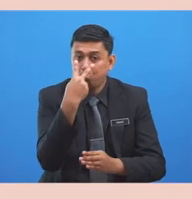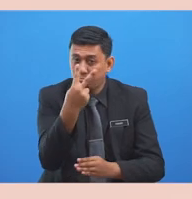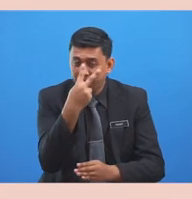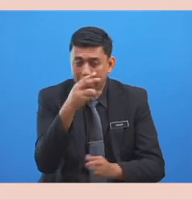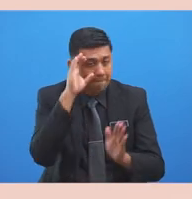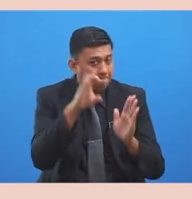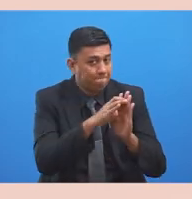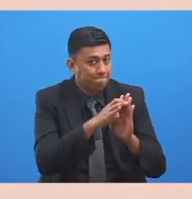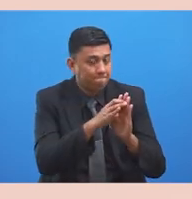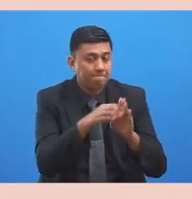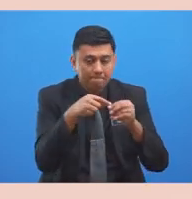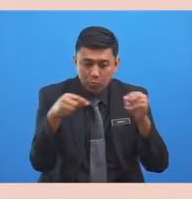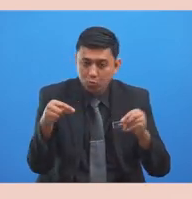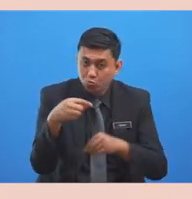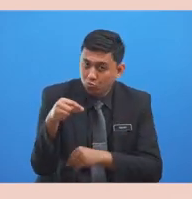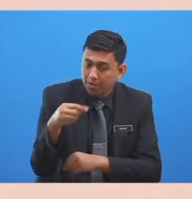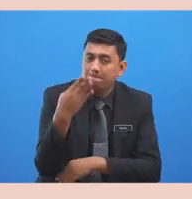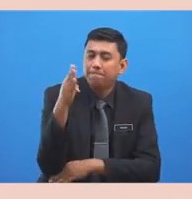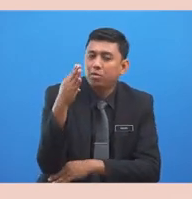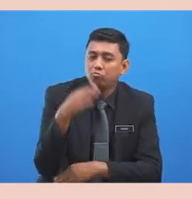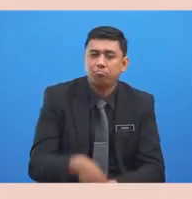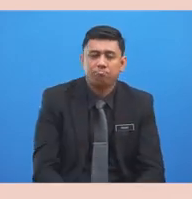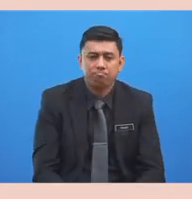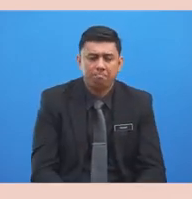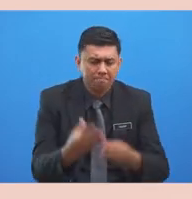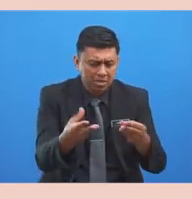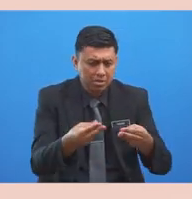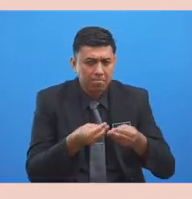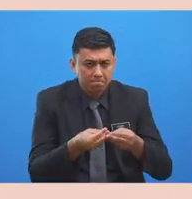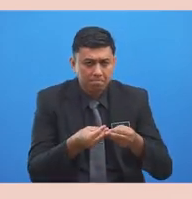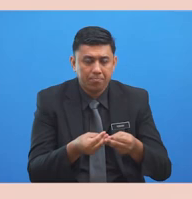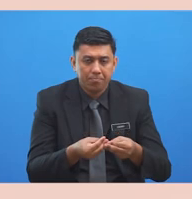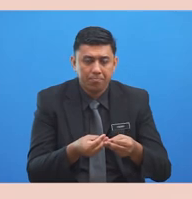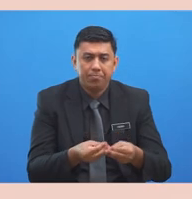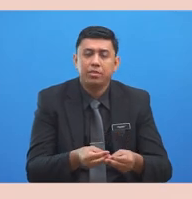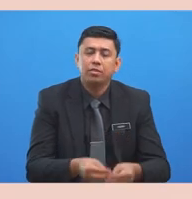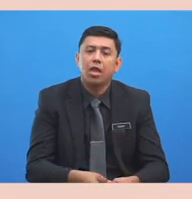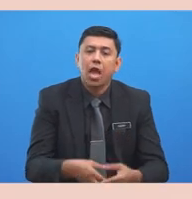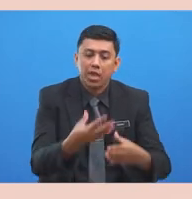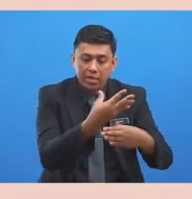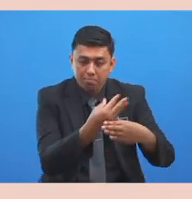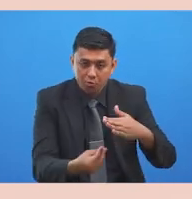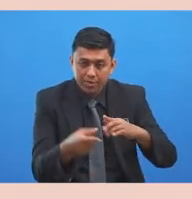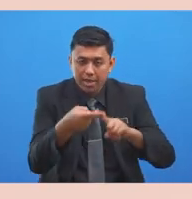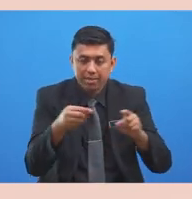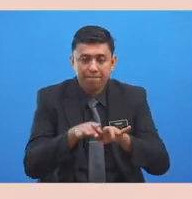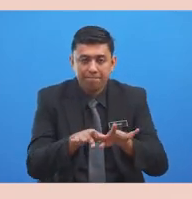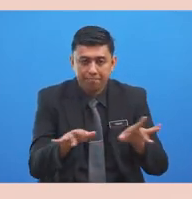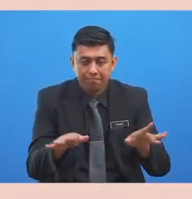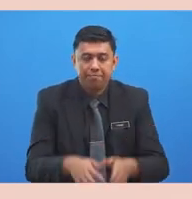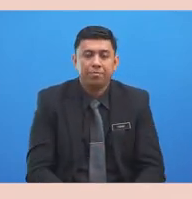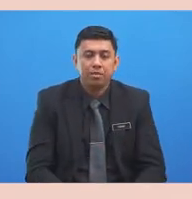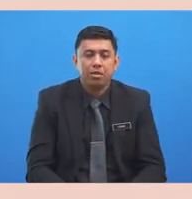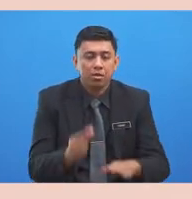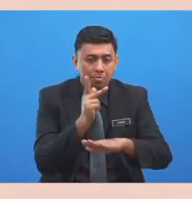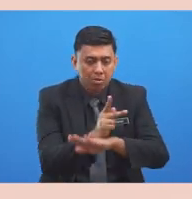java.util.scanner. Untuk menerima input daripada papan kekunci. Kod atau